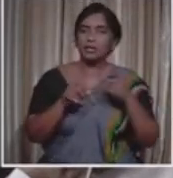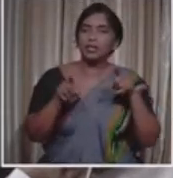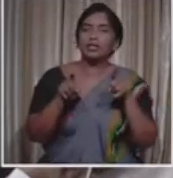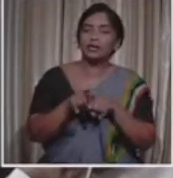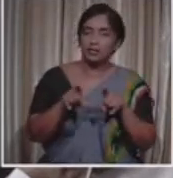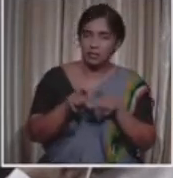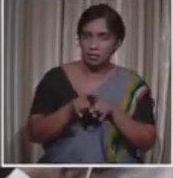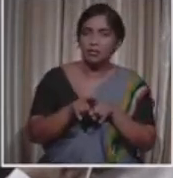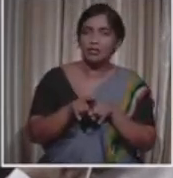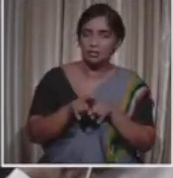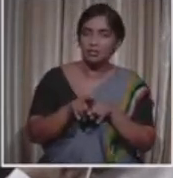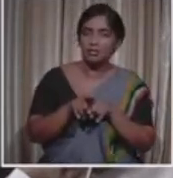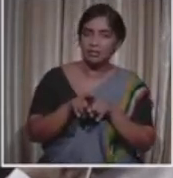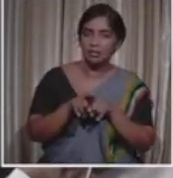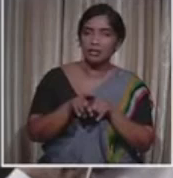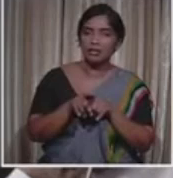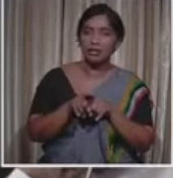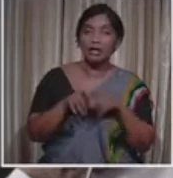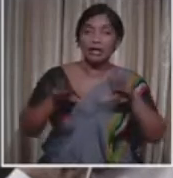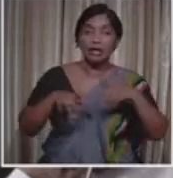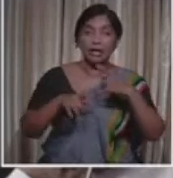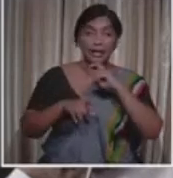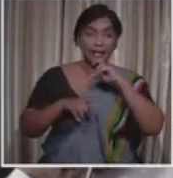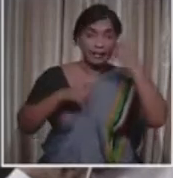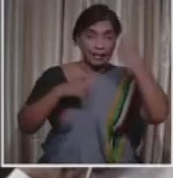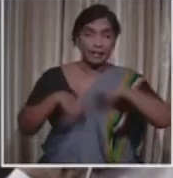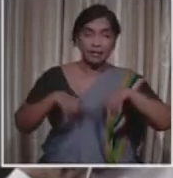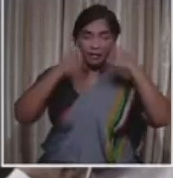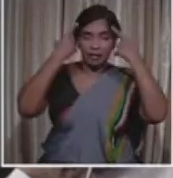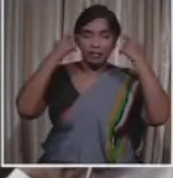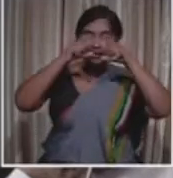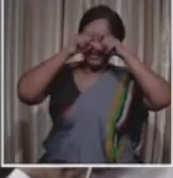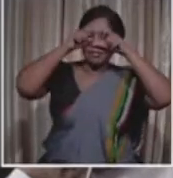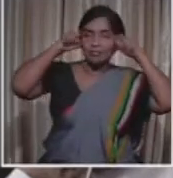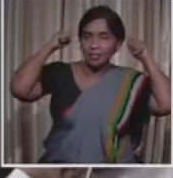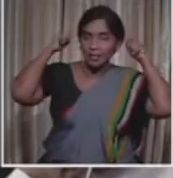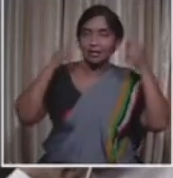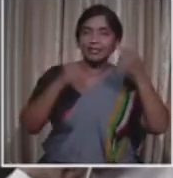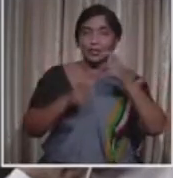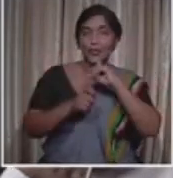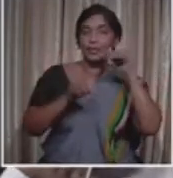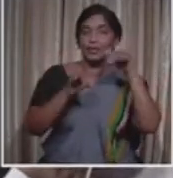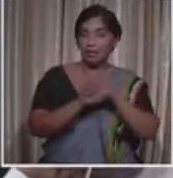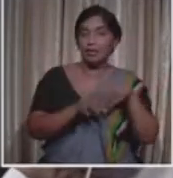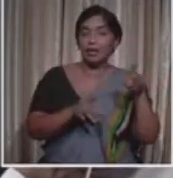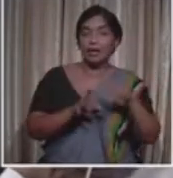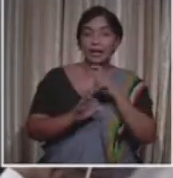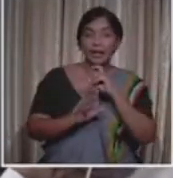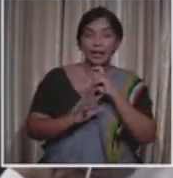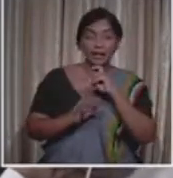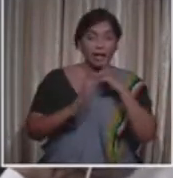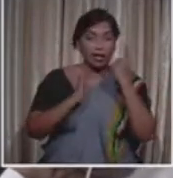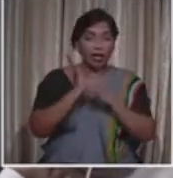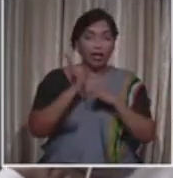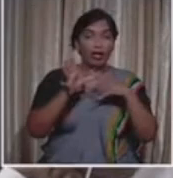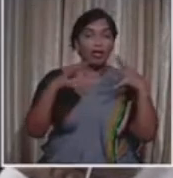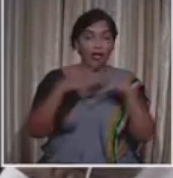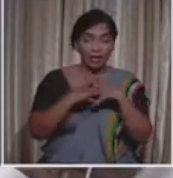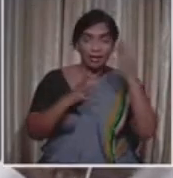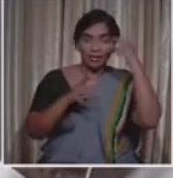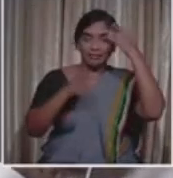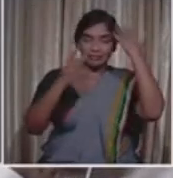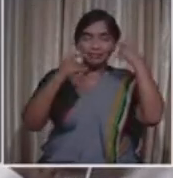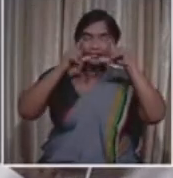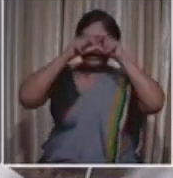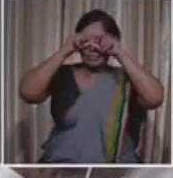බැඳ රෙදි කඩකින් නීතිය යුවතිය අද වැඳබෙයි අද නිදුකින් කියලා එතුමිය ගායනා කරා. ඒ කිව්වේ මේ නීතිය යුවතිය ඇස් දෙක බැඳගෙන සැමට